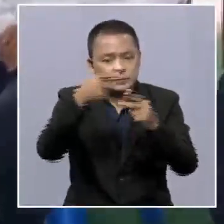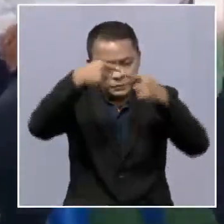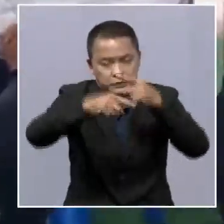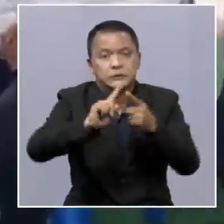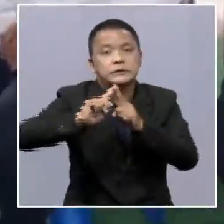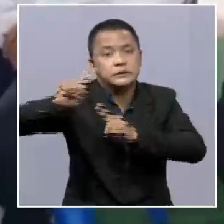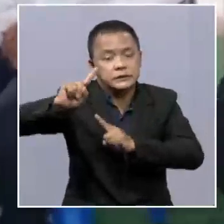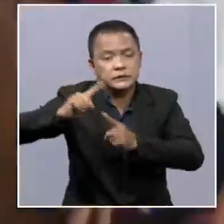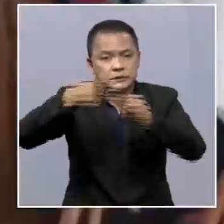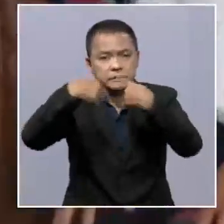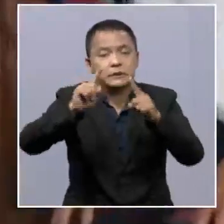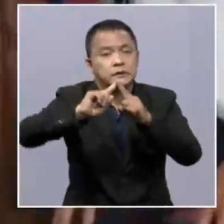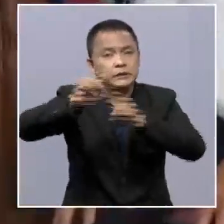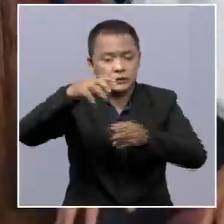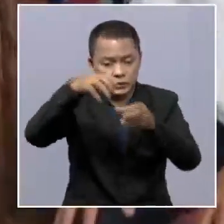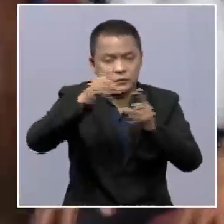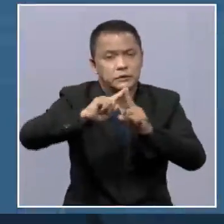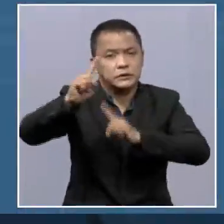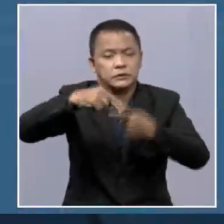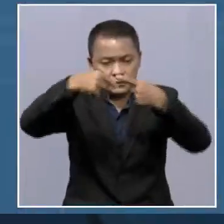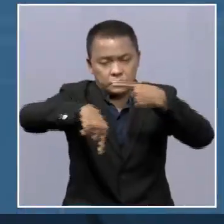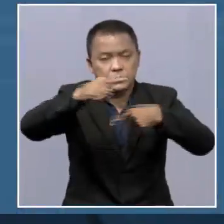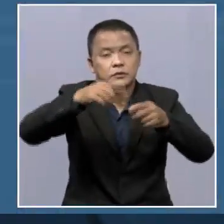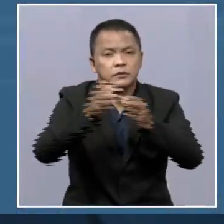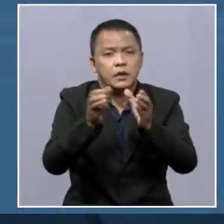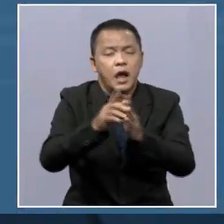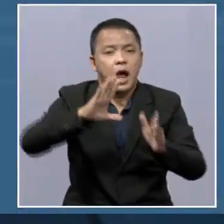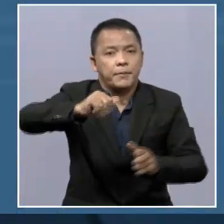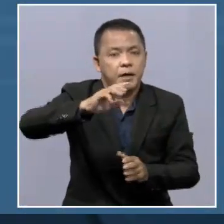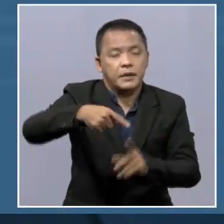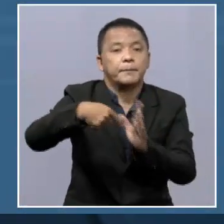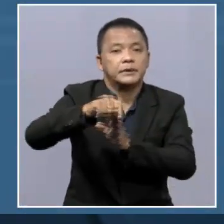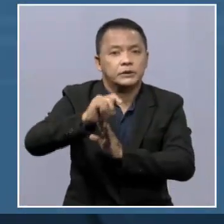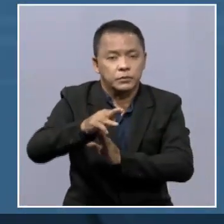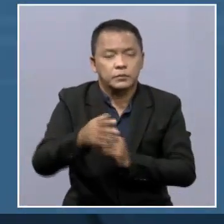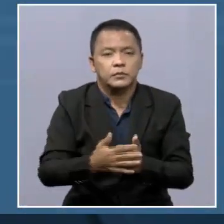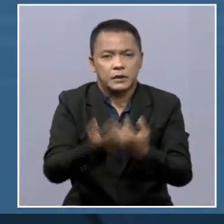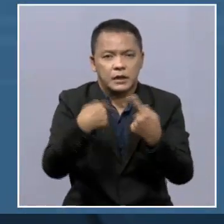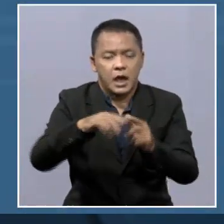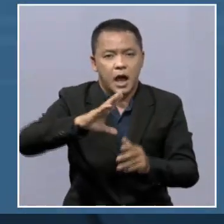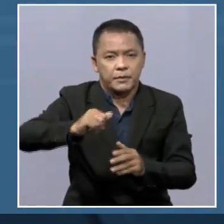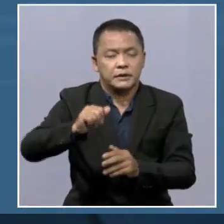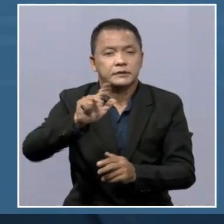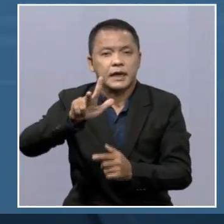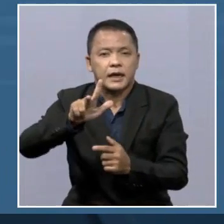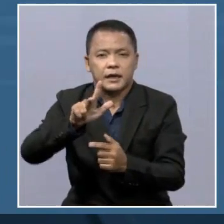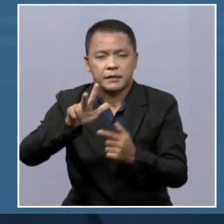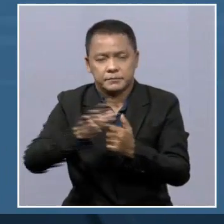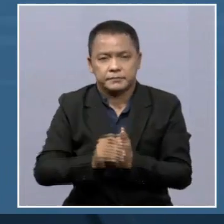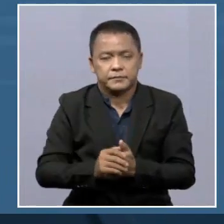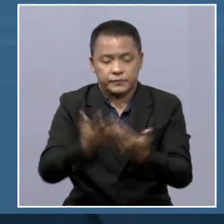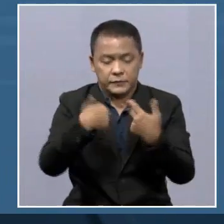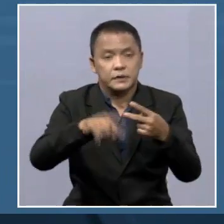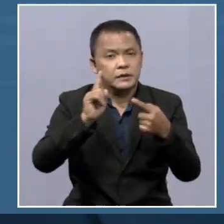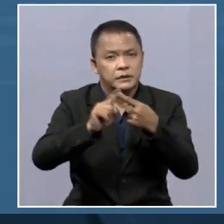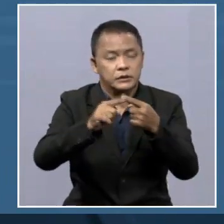1 นะครับเขตที่1เองเนี่ยจะอยู่ในพื้นที่ของอำเภอเมืองปทุมธานีกับอำเภอสามโคกนะครับแล้วเขต